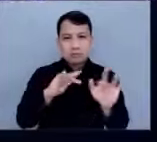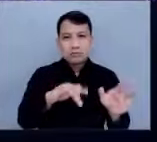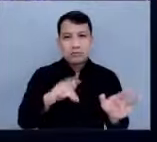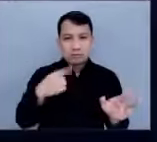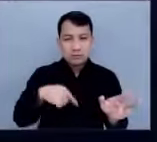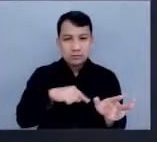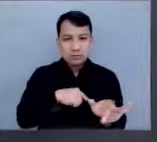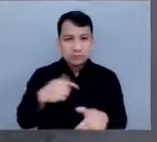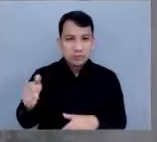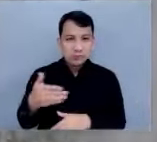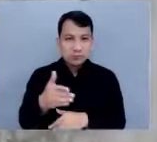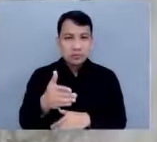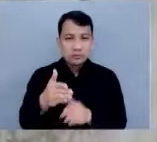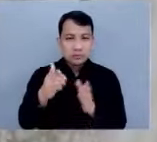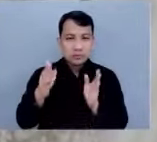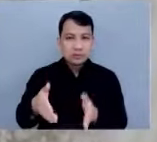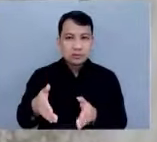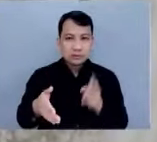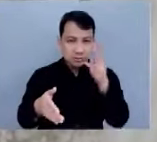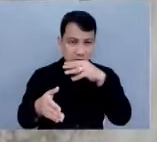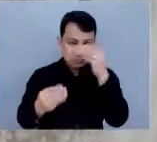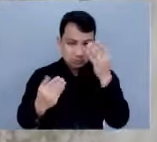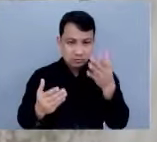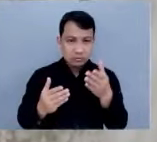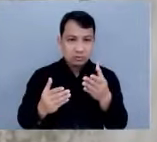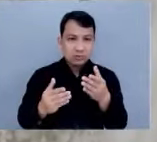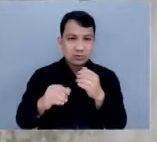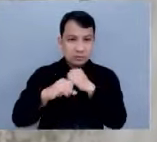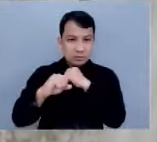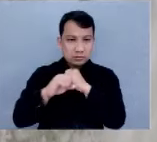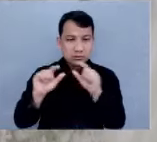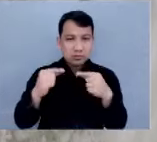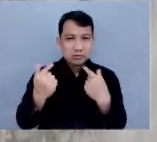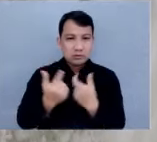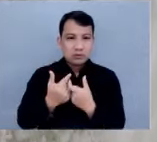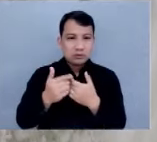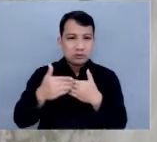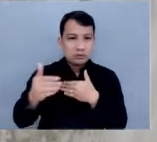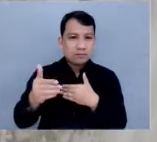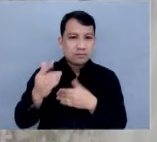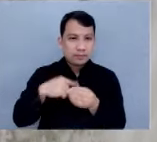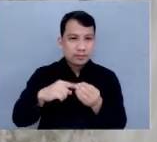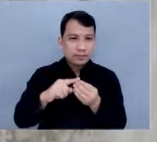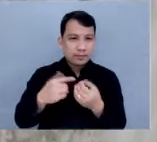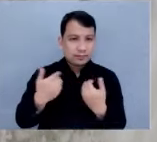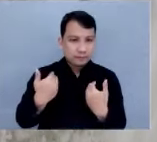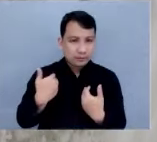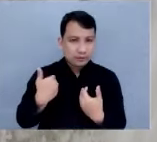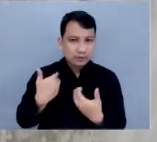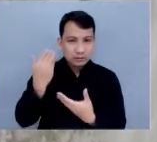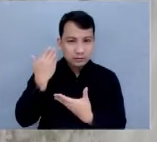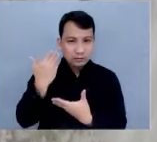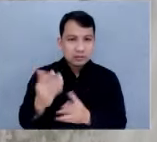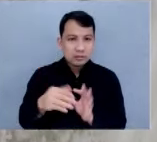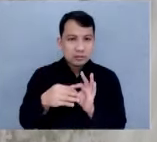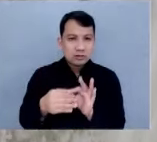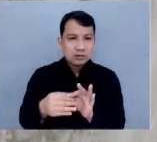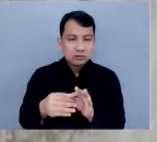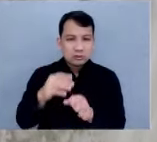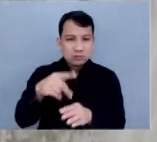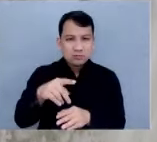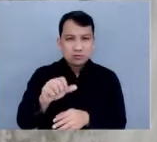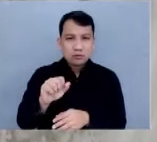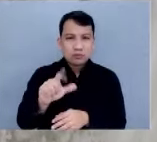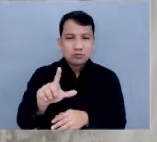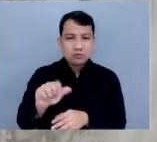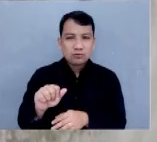fishers. Nababahala naman ang isang advocate group sa pagkakaroong muli ng oil spill sa Pola. Maaari raw itong makadagdag